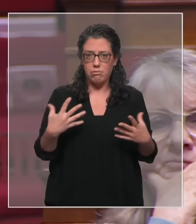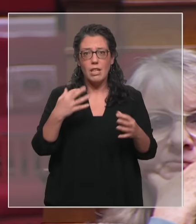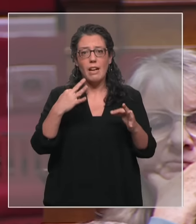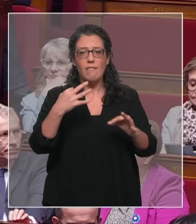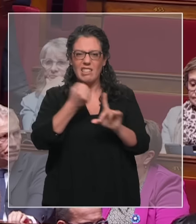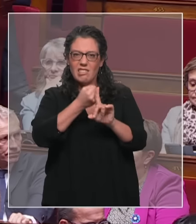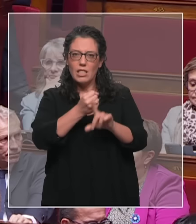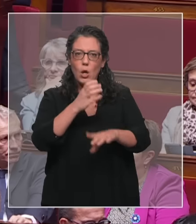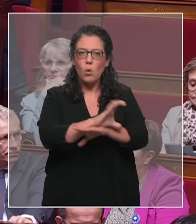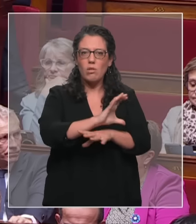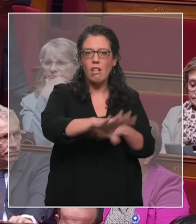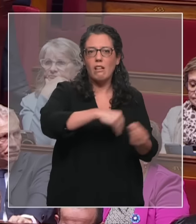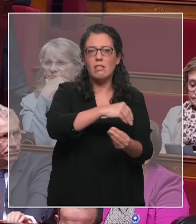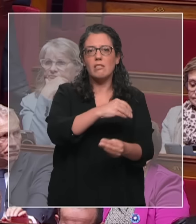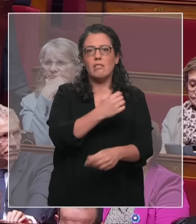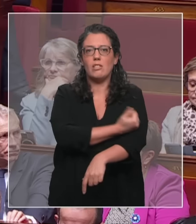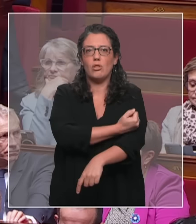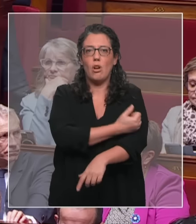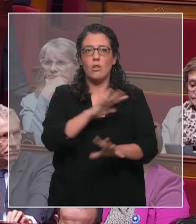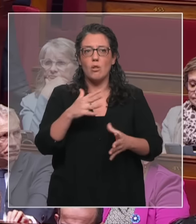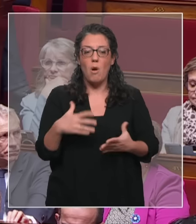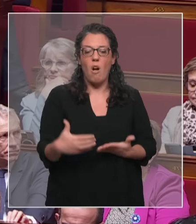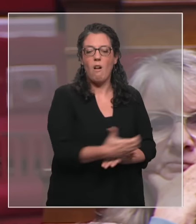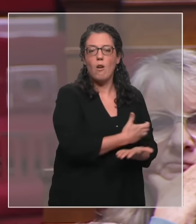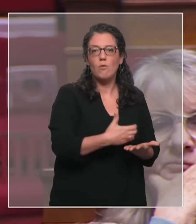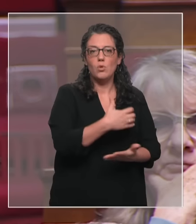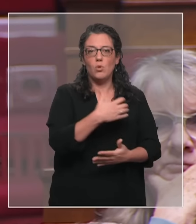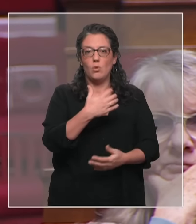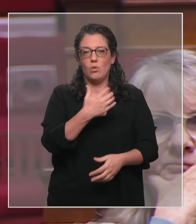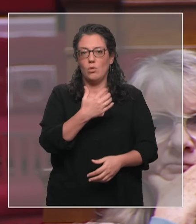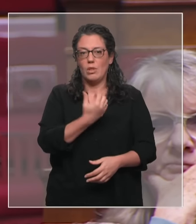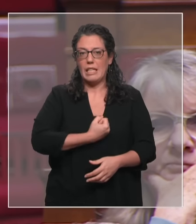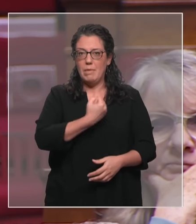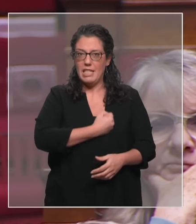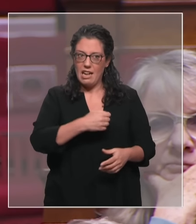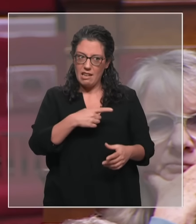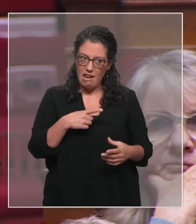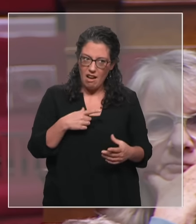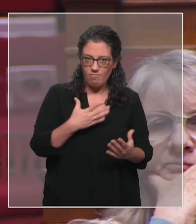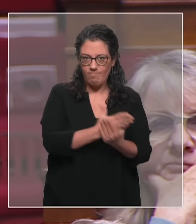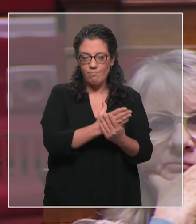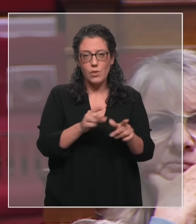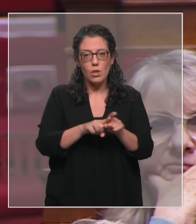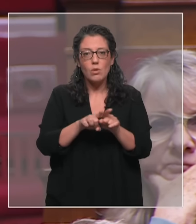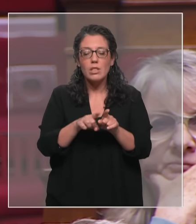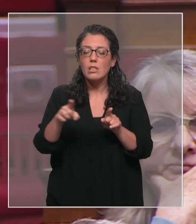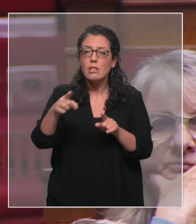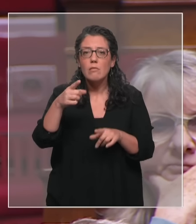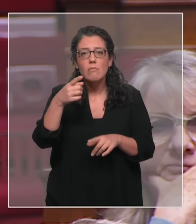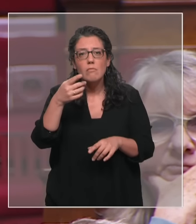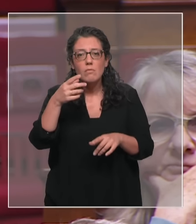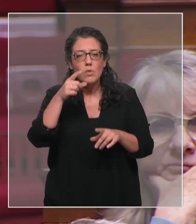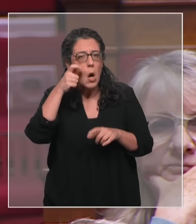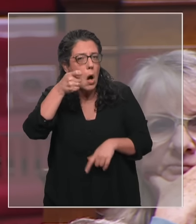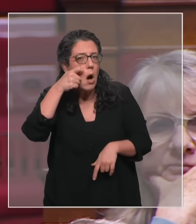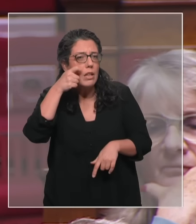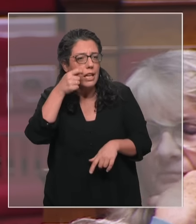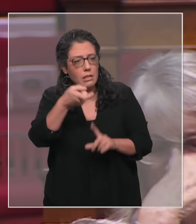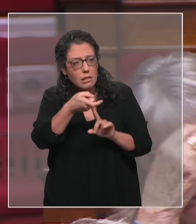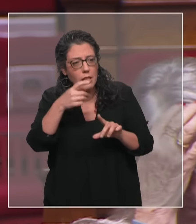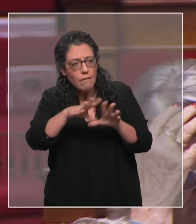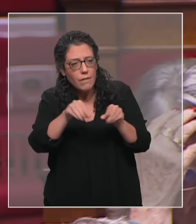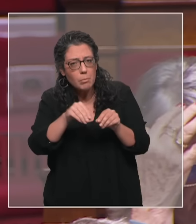sur la traçabilité des revenus criminels et la coordination communautaire ? Quand rendrez-vous systématiques les enquêtes patrimoniales pour aller plus